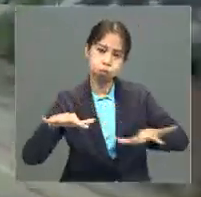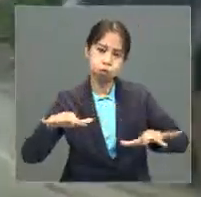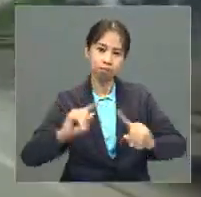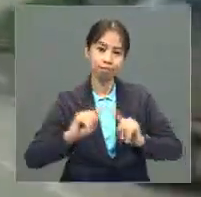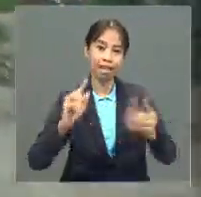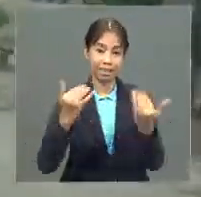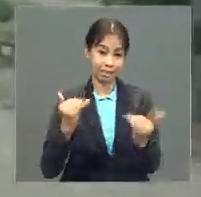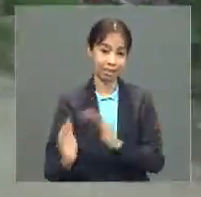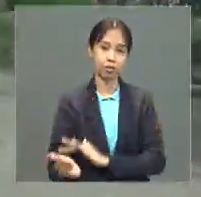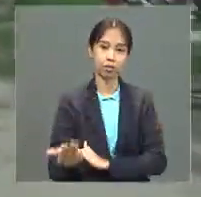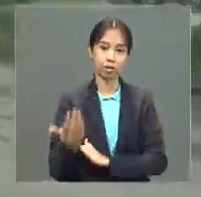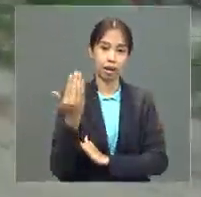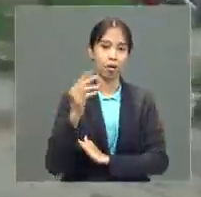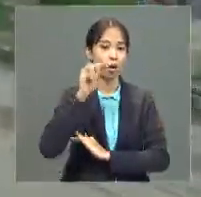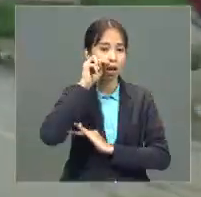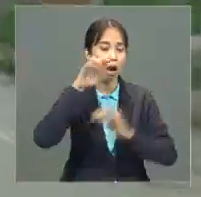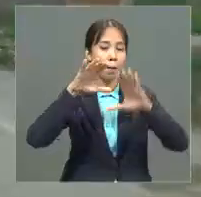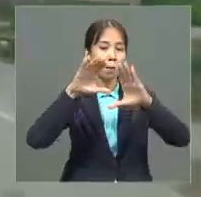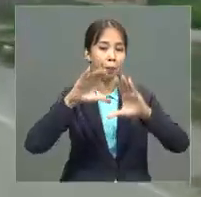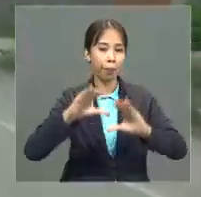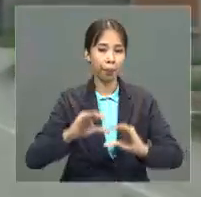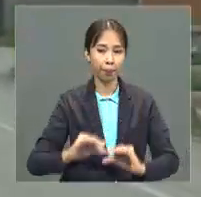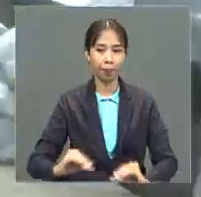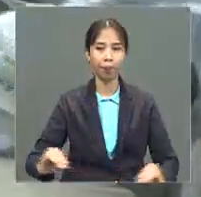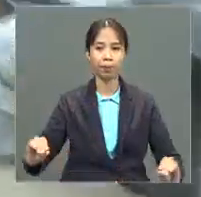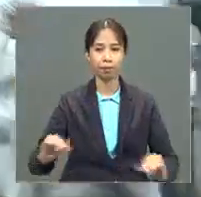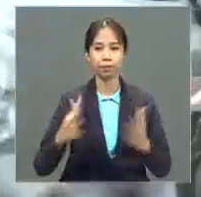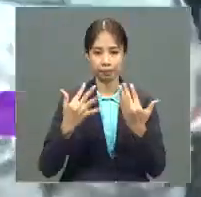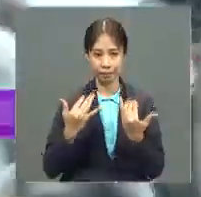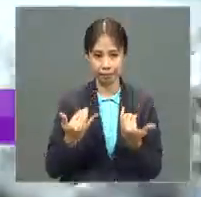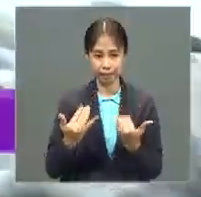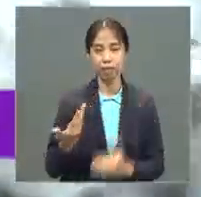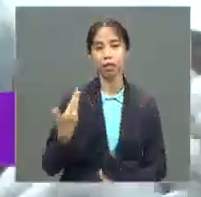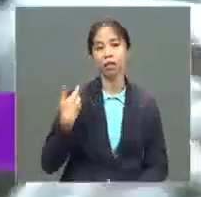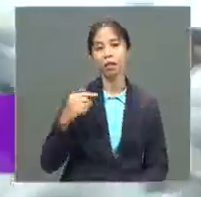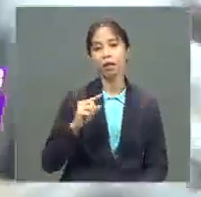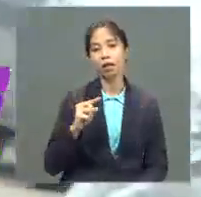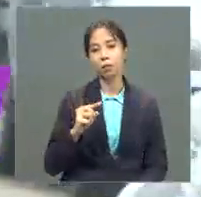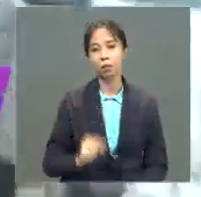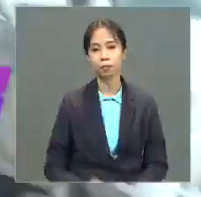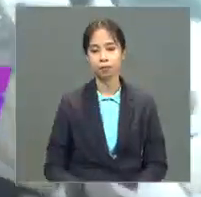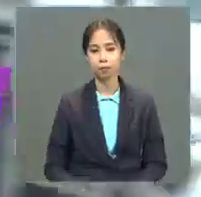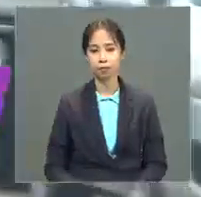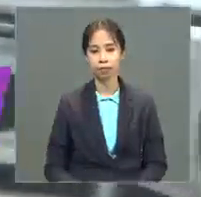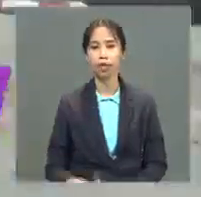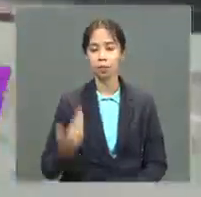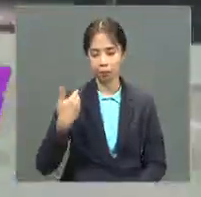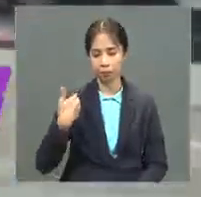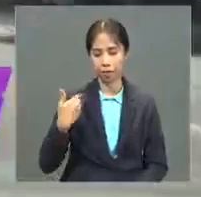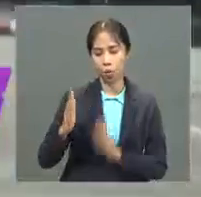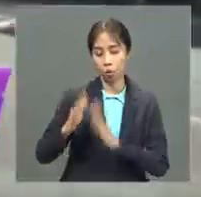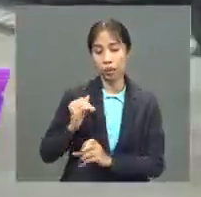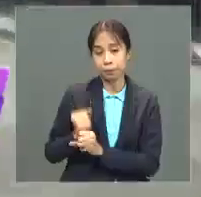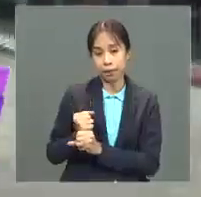ช่วงเช้าวันนี้นะครับน้ำนั้นลดระดับลงแล้วเจ้าหน้าที่จากเทศบาลเมืองแม่สวยก็ส่งเจ้าหน้าที่เข้าไ